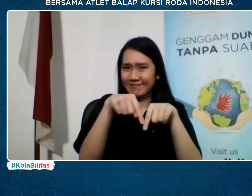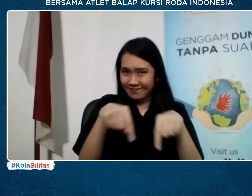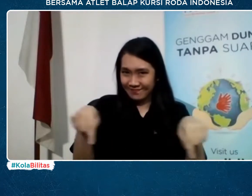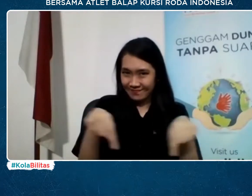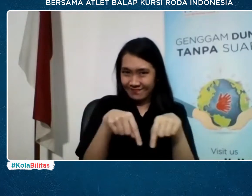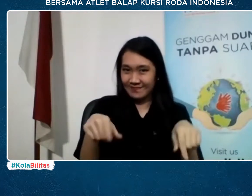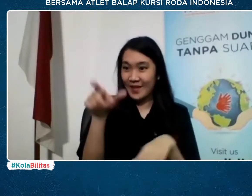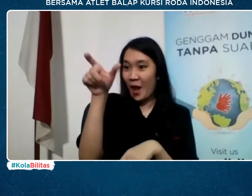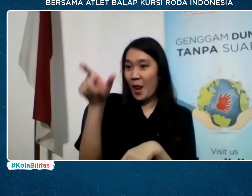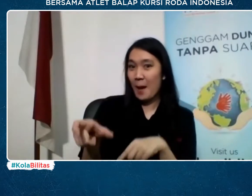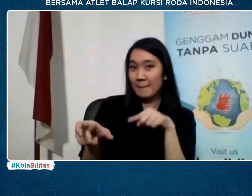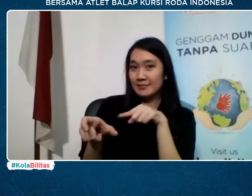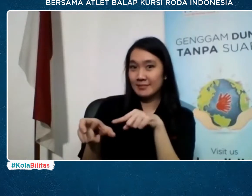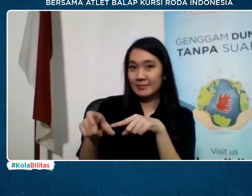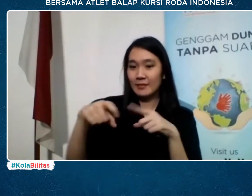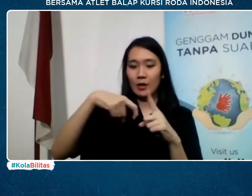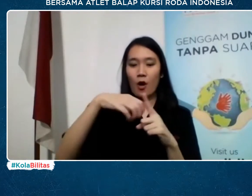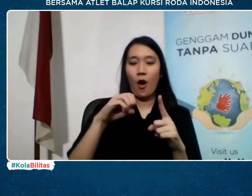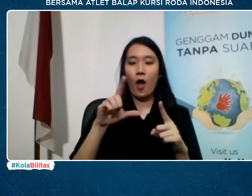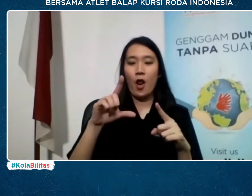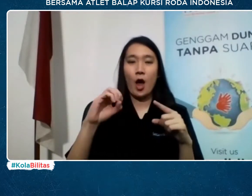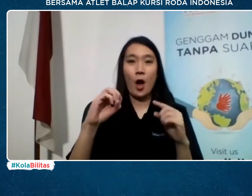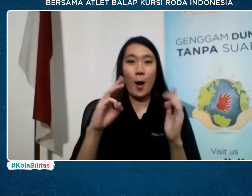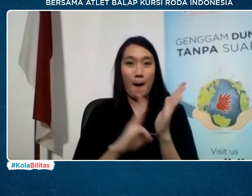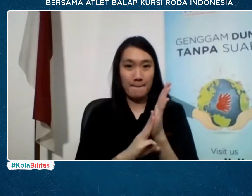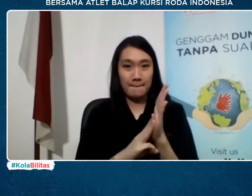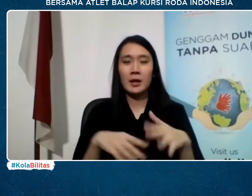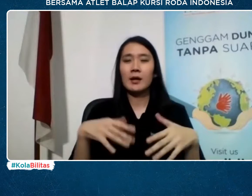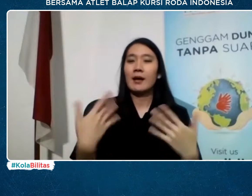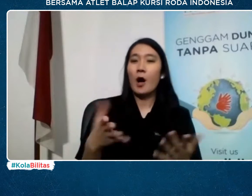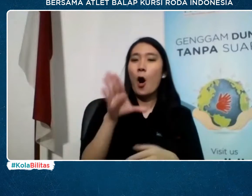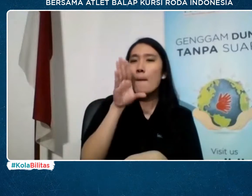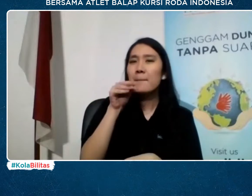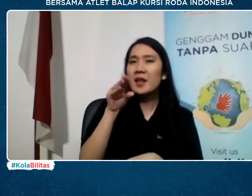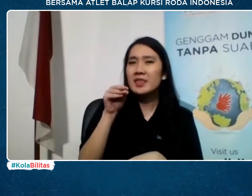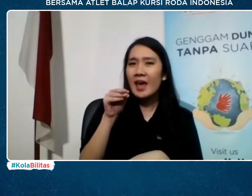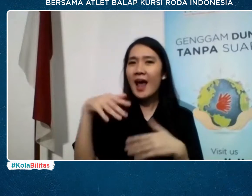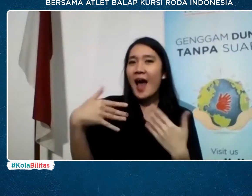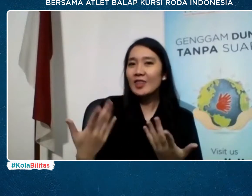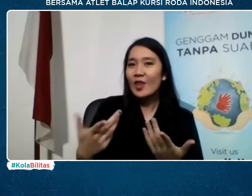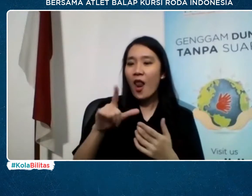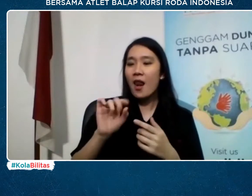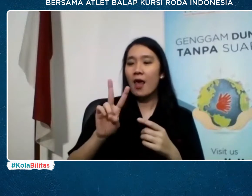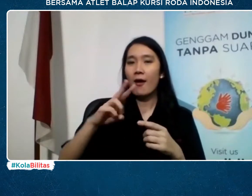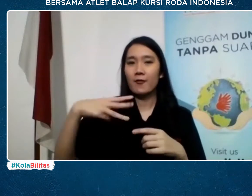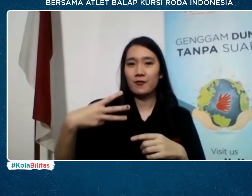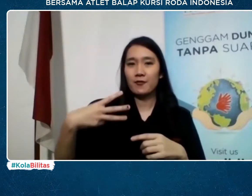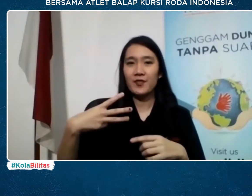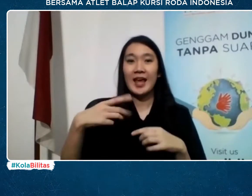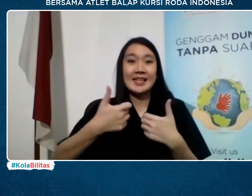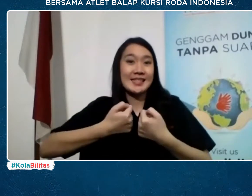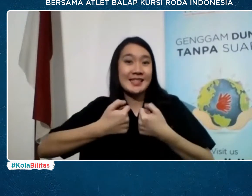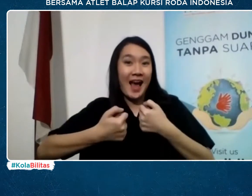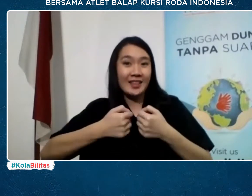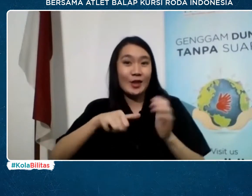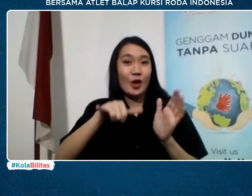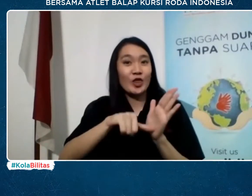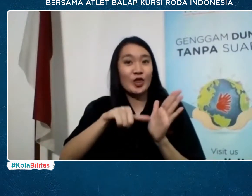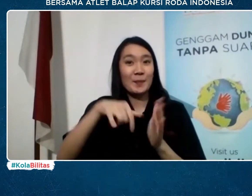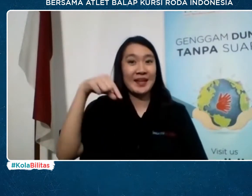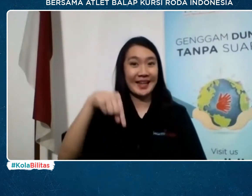yang bertanya, boleh diketik di bawah ini, di komen, atau komentar di live